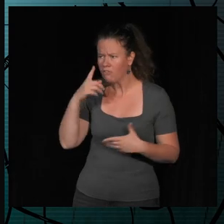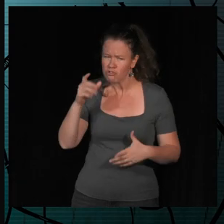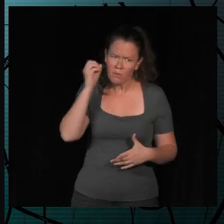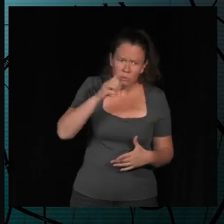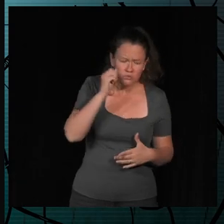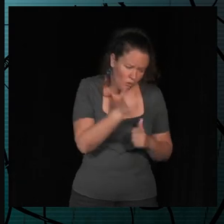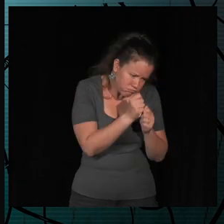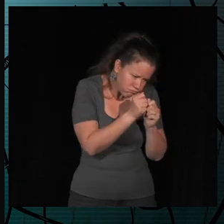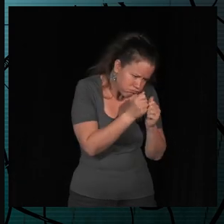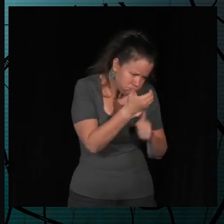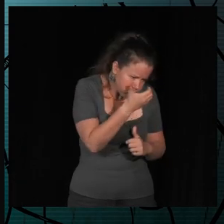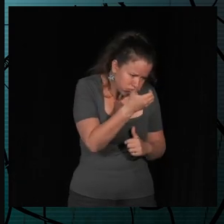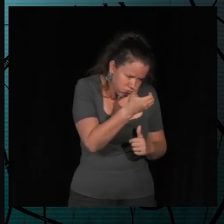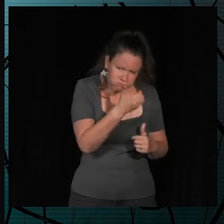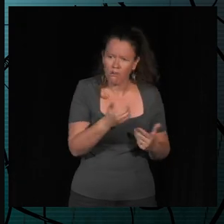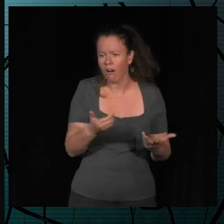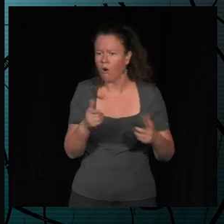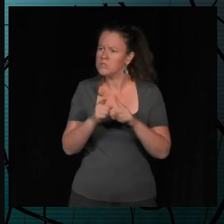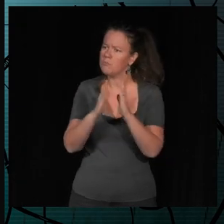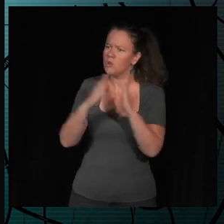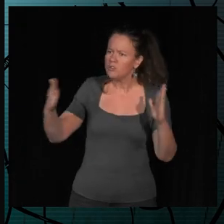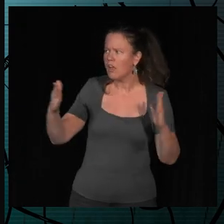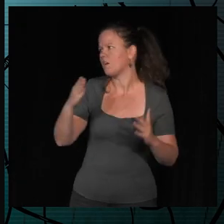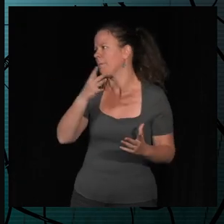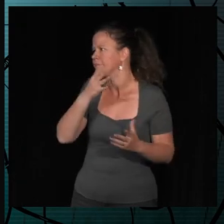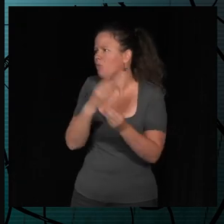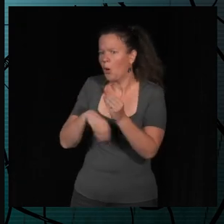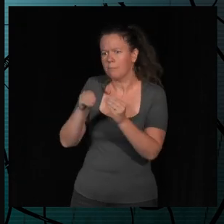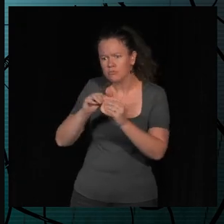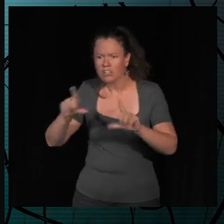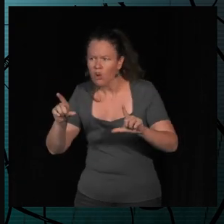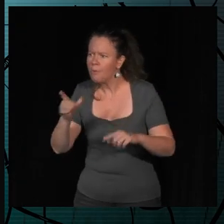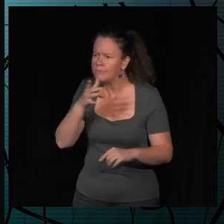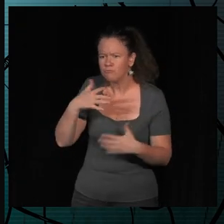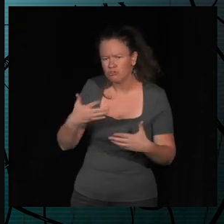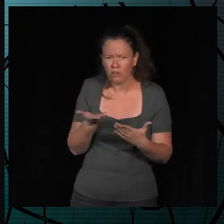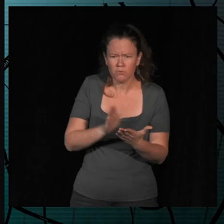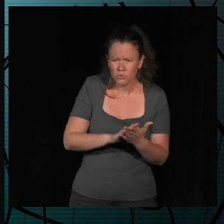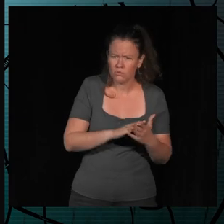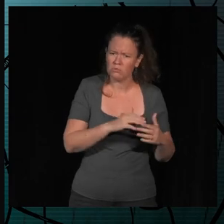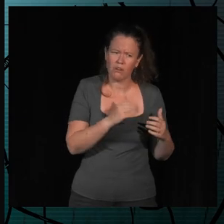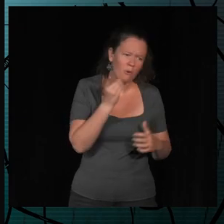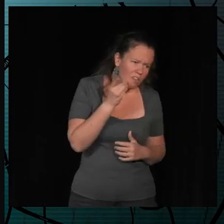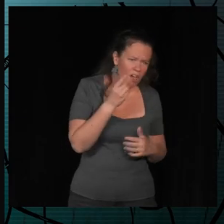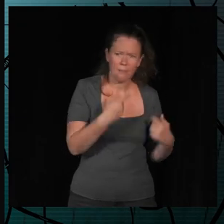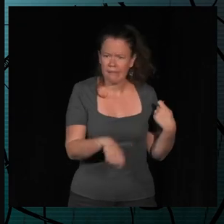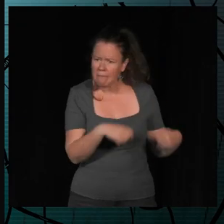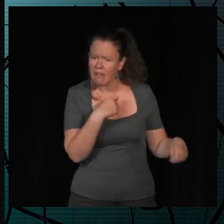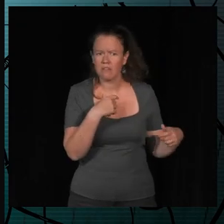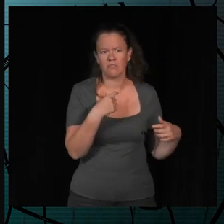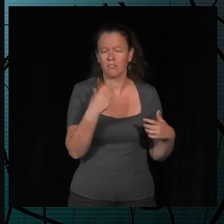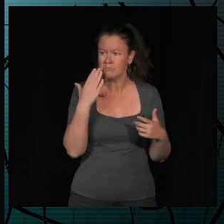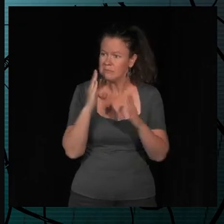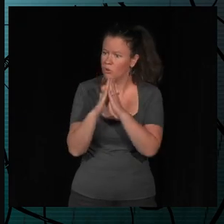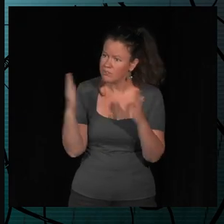ben c'est pareil comment osez-vous mettre des écrans en plus on était quand même venu euh voilà consulter